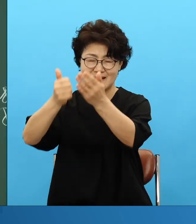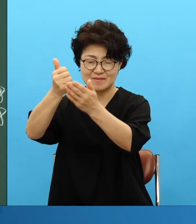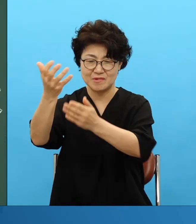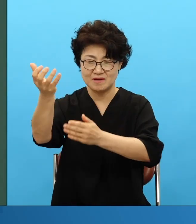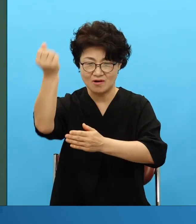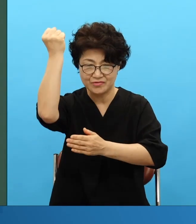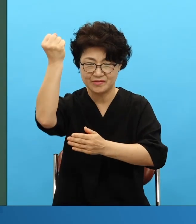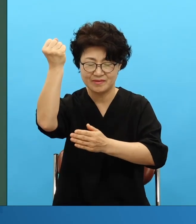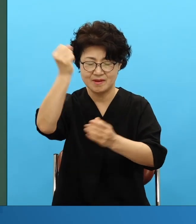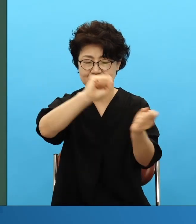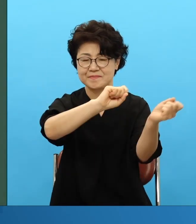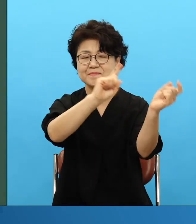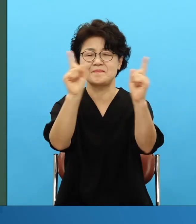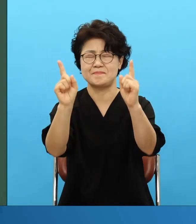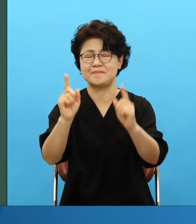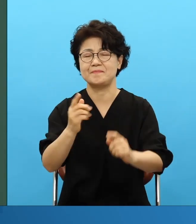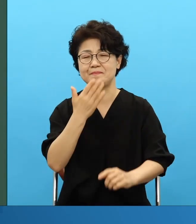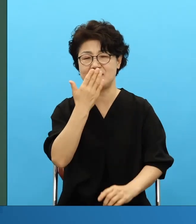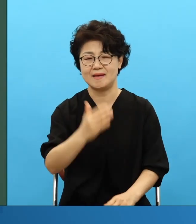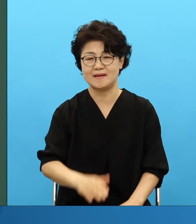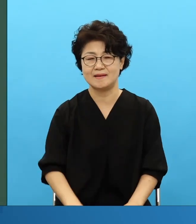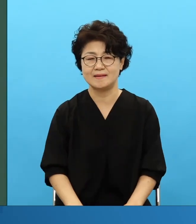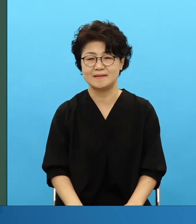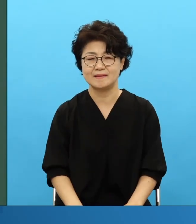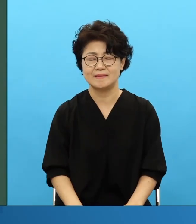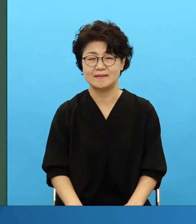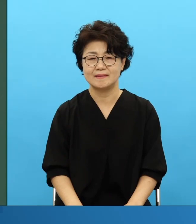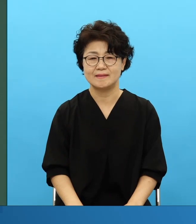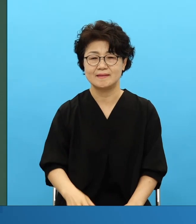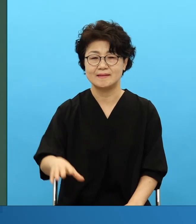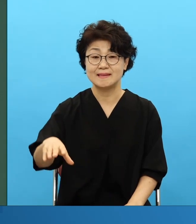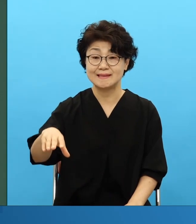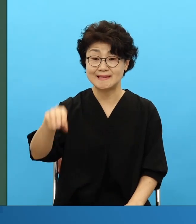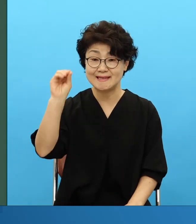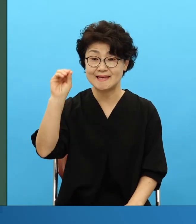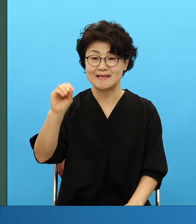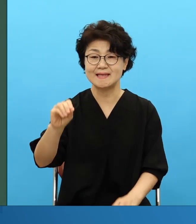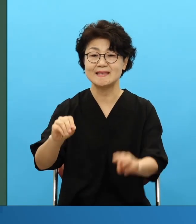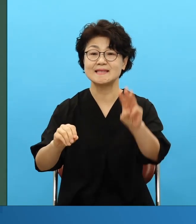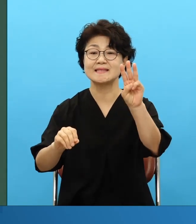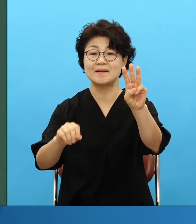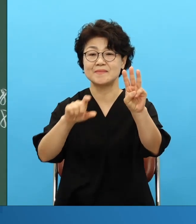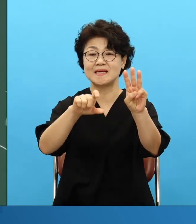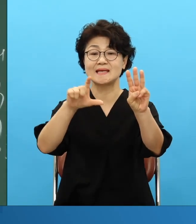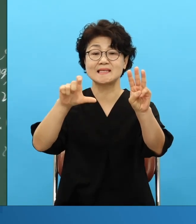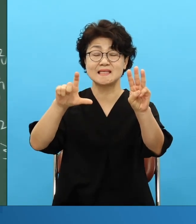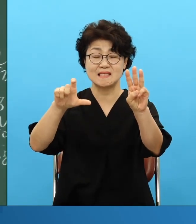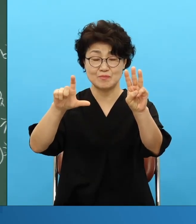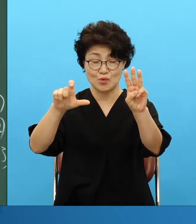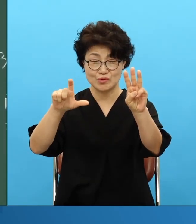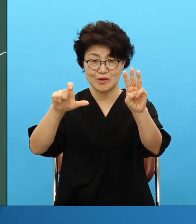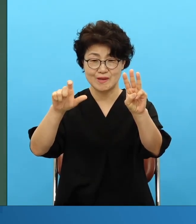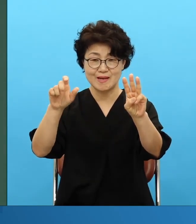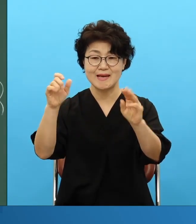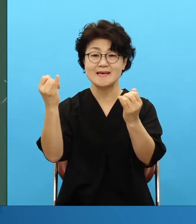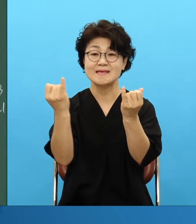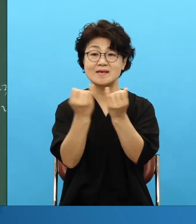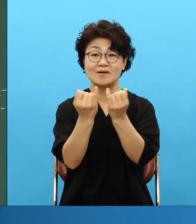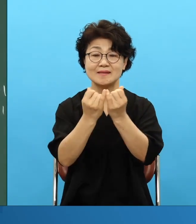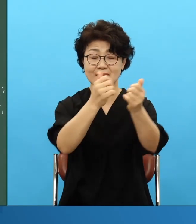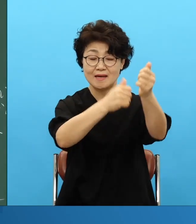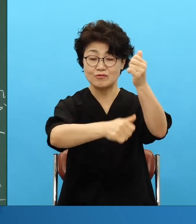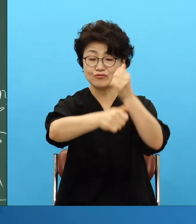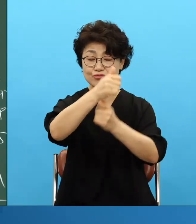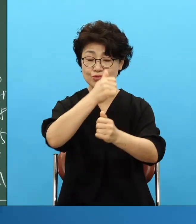God. 이걸 It has come upon us. 뺏겼는데 창세기 3장 15절에 여자의 후손을 보내사 뱀의 머리를 상하게 할 것이다.